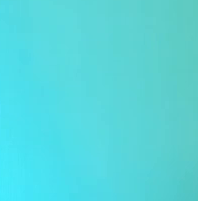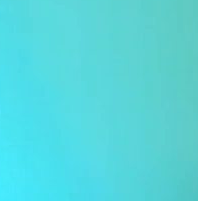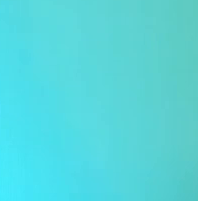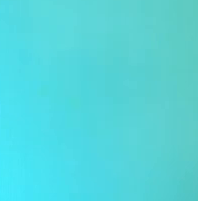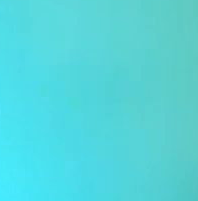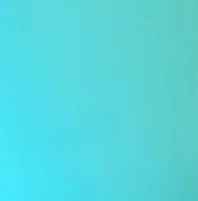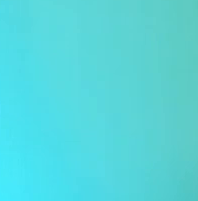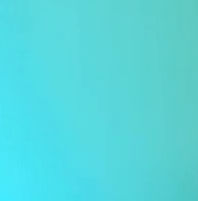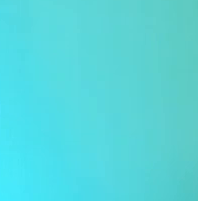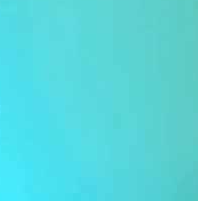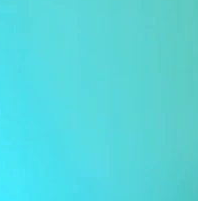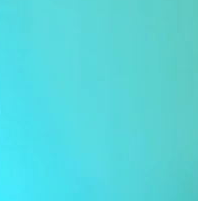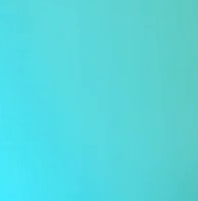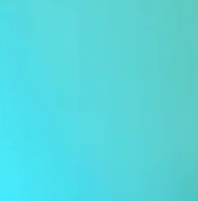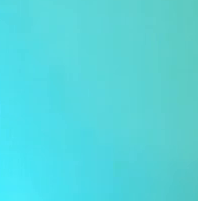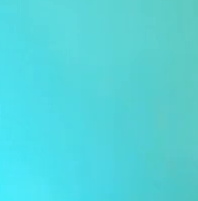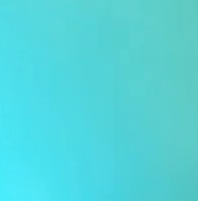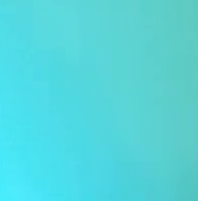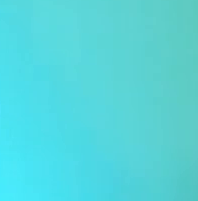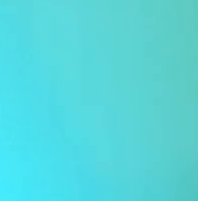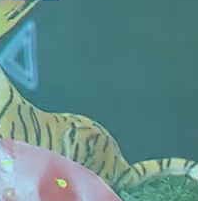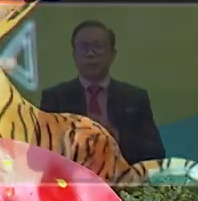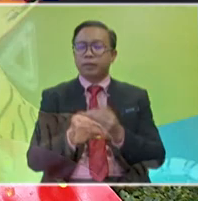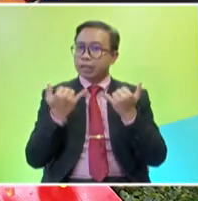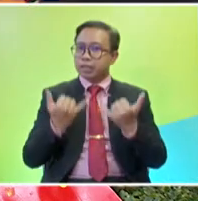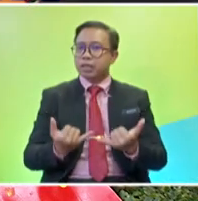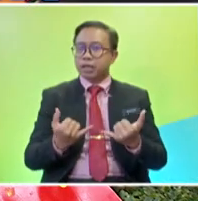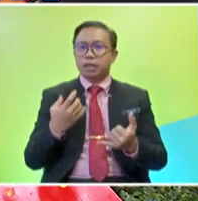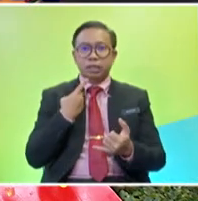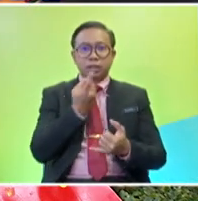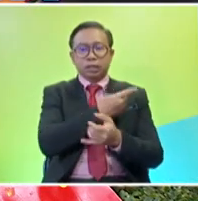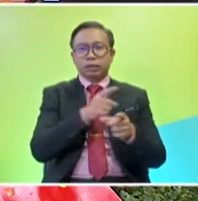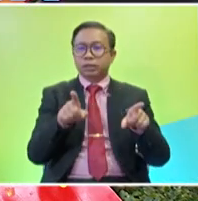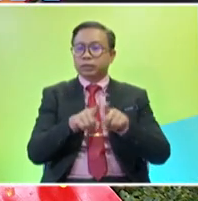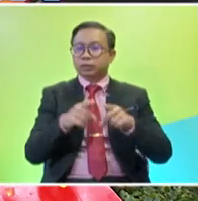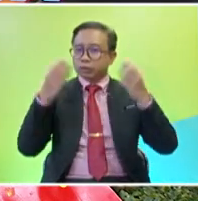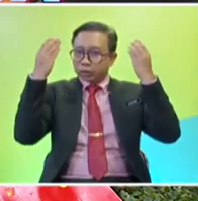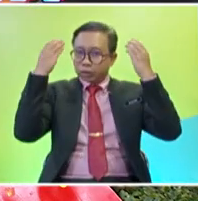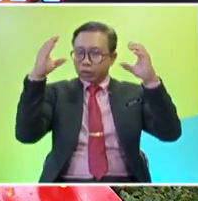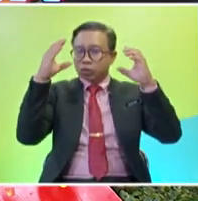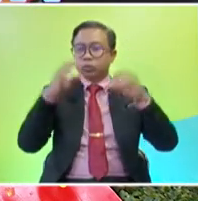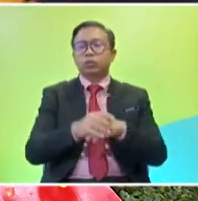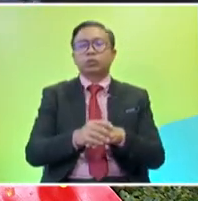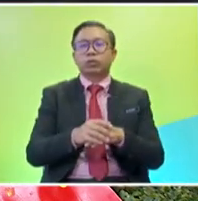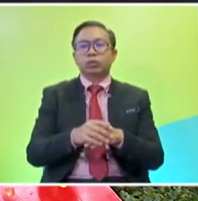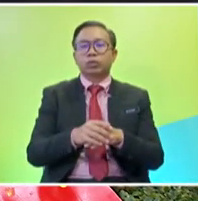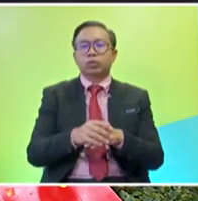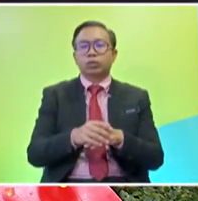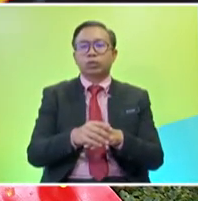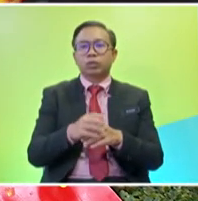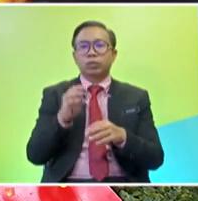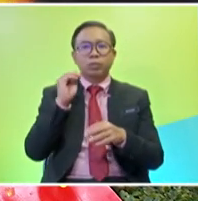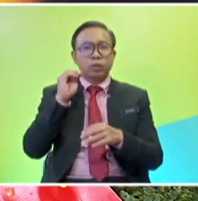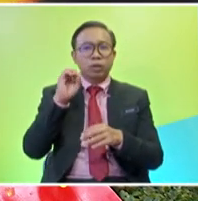Selamat datang dan sekarang ini kita bersama dengan teknologi Muhammad